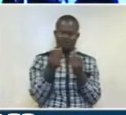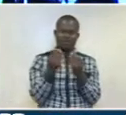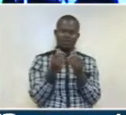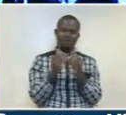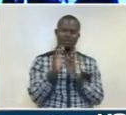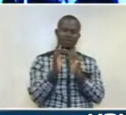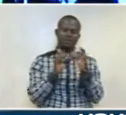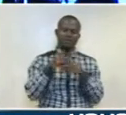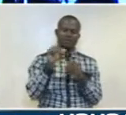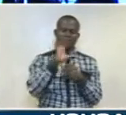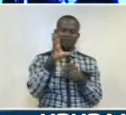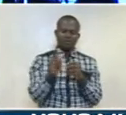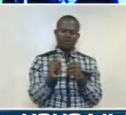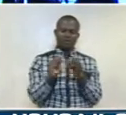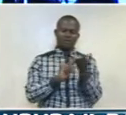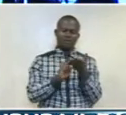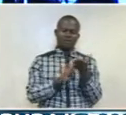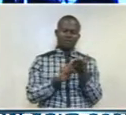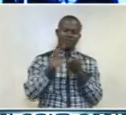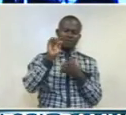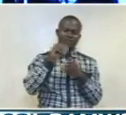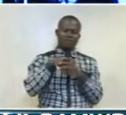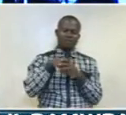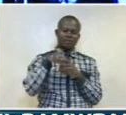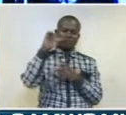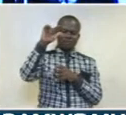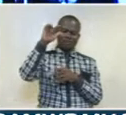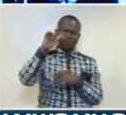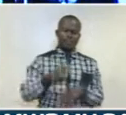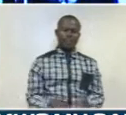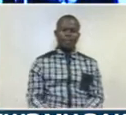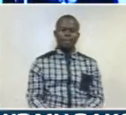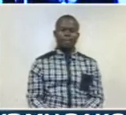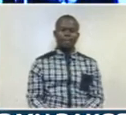n'uruza ku banyafurika abakoresha ingendo zo mu kirere. Butarere bunare